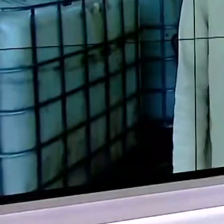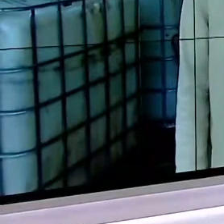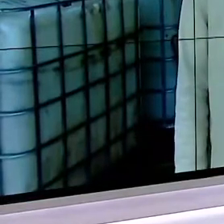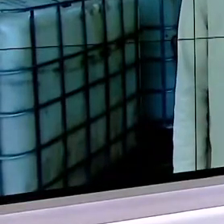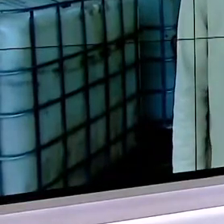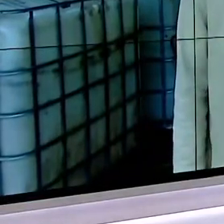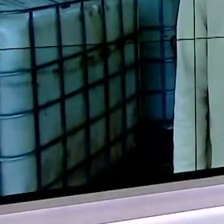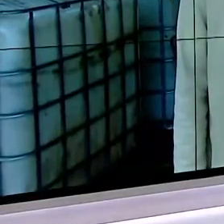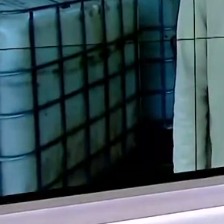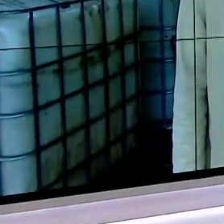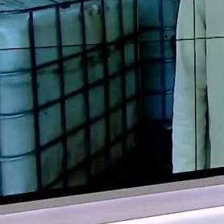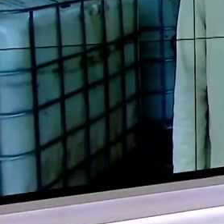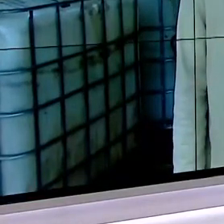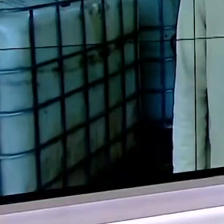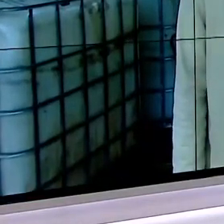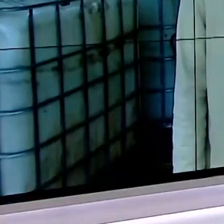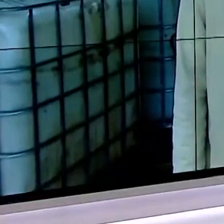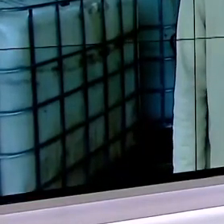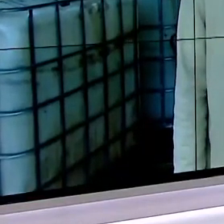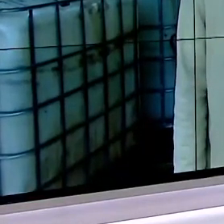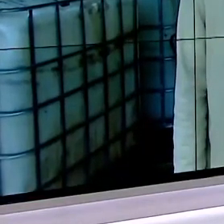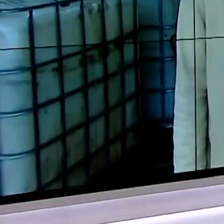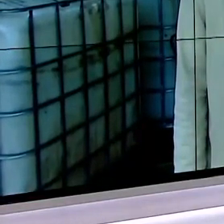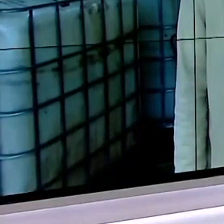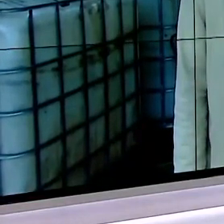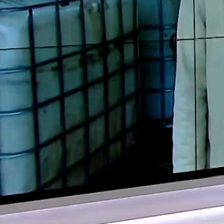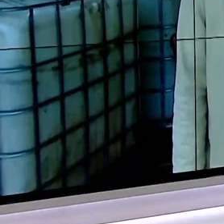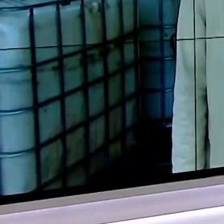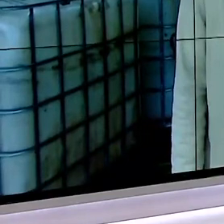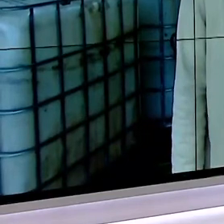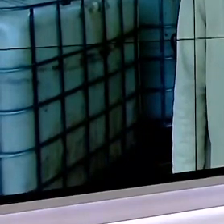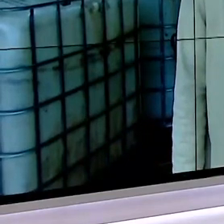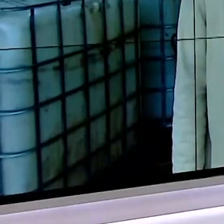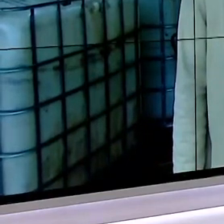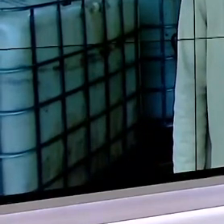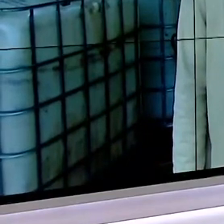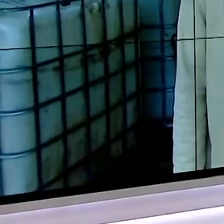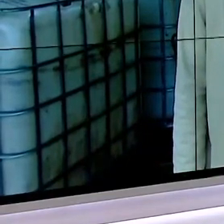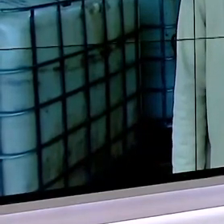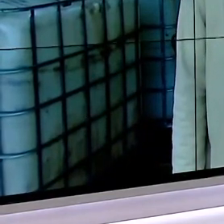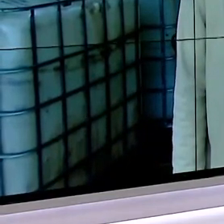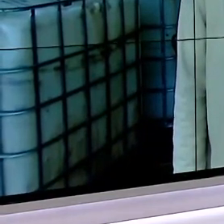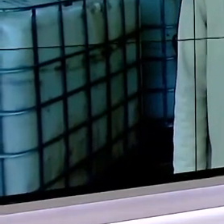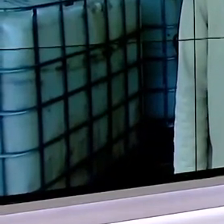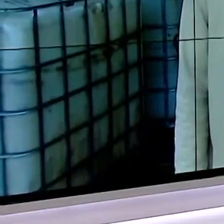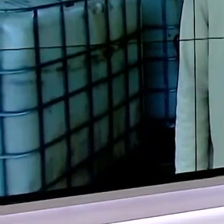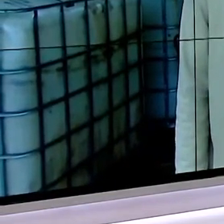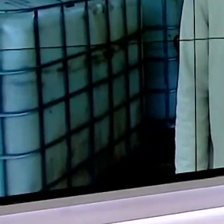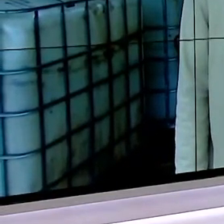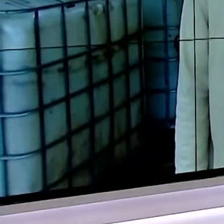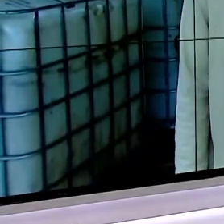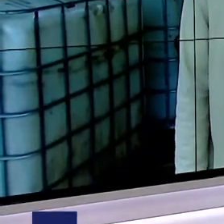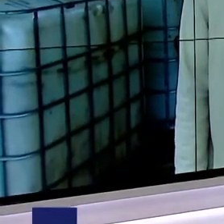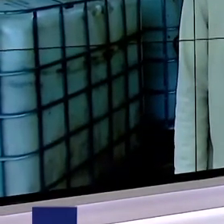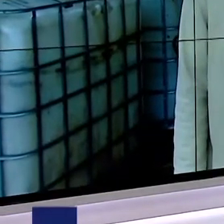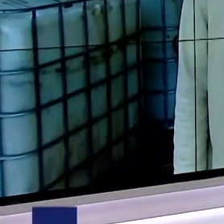Λοιπόν, η τιμή του λαδιού πετάει, αλλά οι κλοπές πάνε σύννεφο και